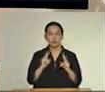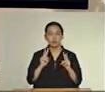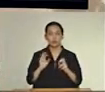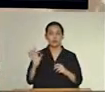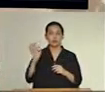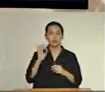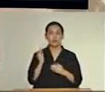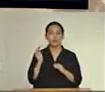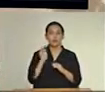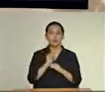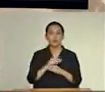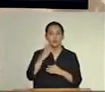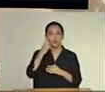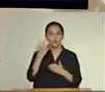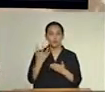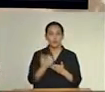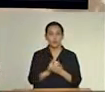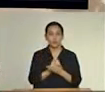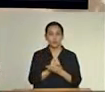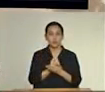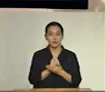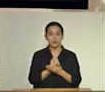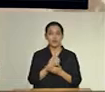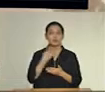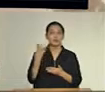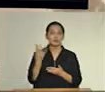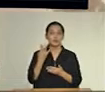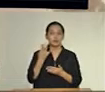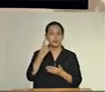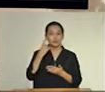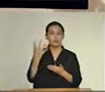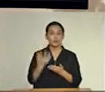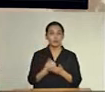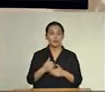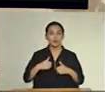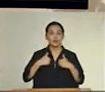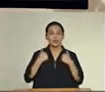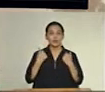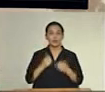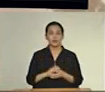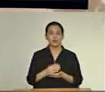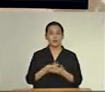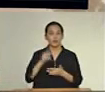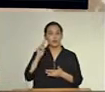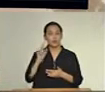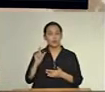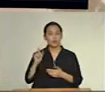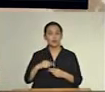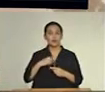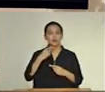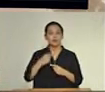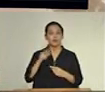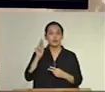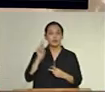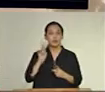Mavzuga doir qo'shimcha ma'lumotlar topishga, ya'ni qiziqarli ma'lumotlar topishga harakat qiling. Aziz o'quvchilar, keyingi